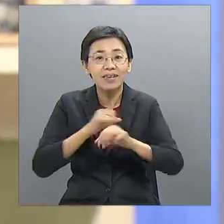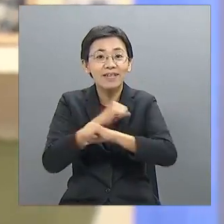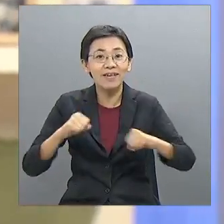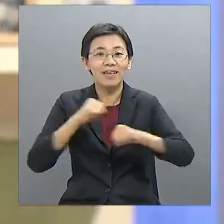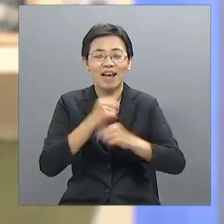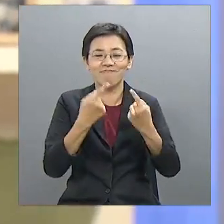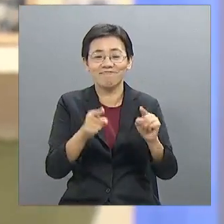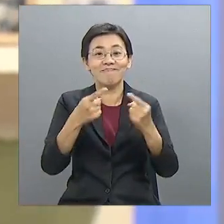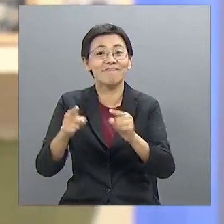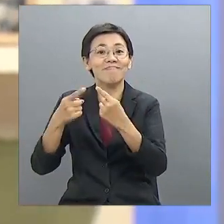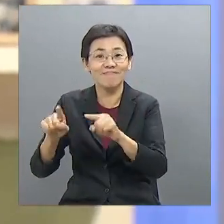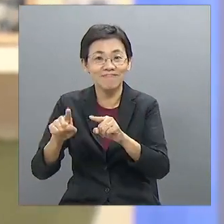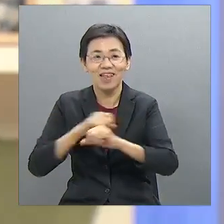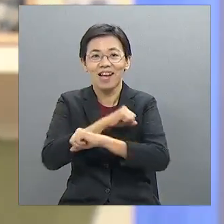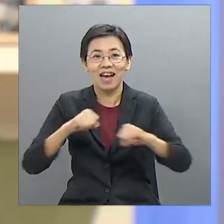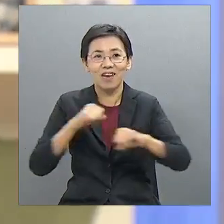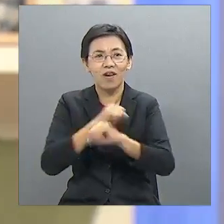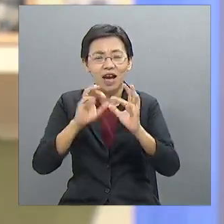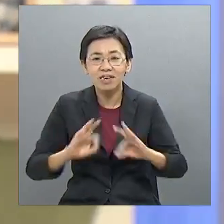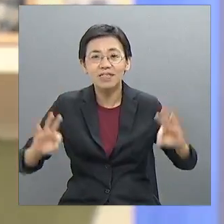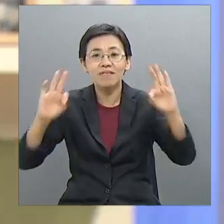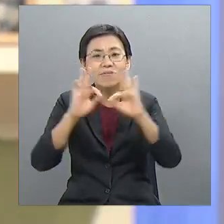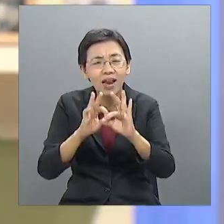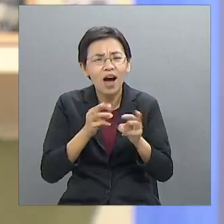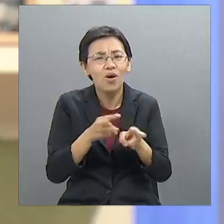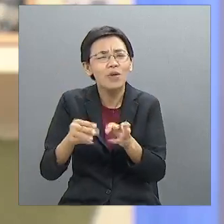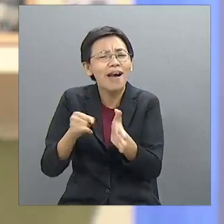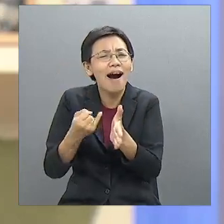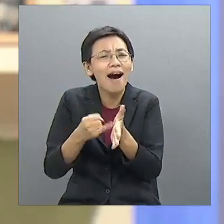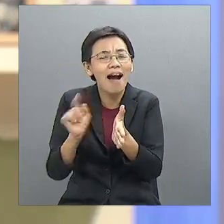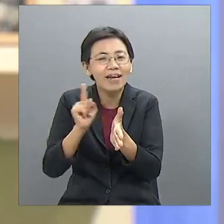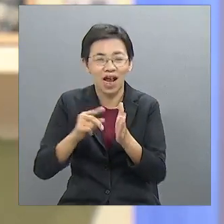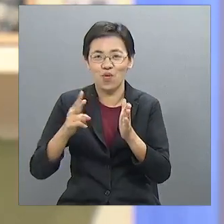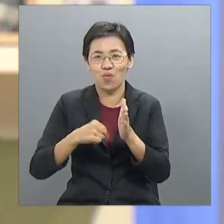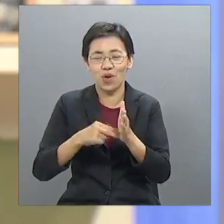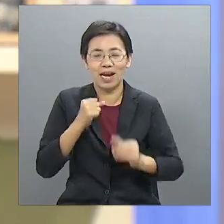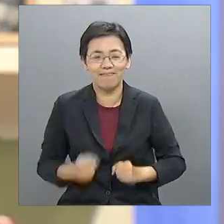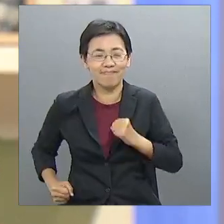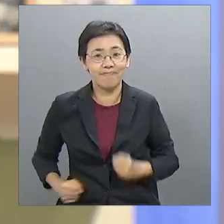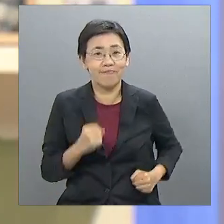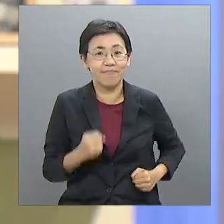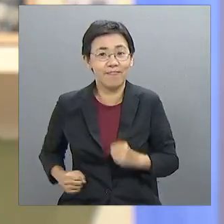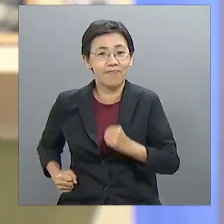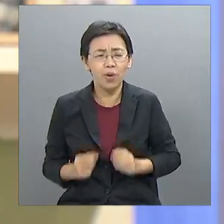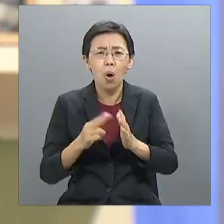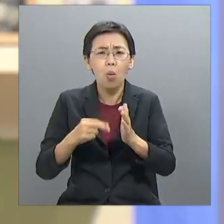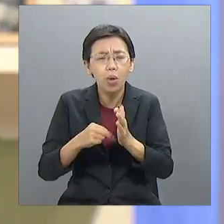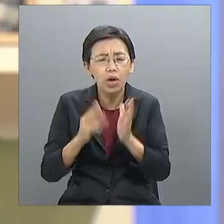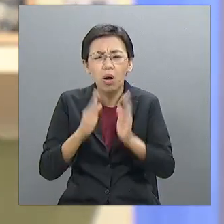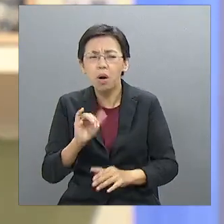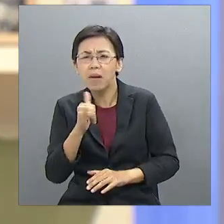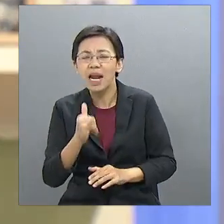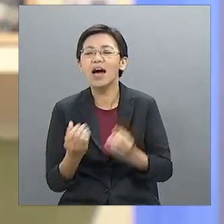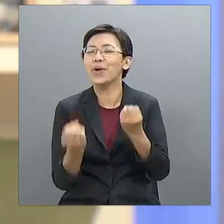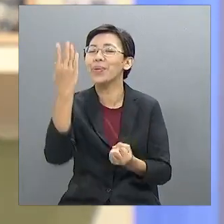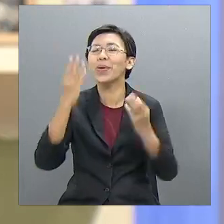ออกไปแต่วาส่นใหญ่วิธีหนึ่ที่ทำได้ง่ายแล้วก็คือการว่งออกกาลักายก็แล้แตคามสะดวกบางคนชอบไปสวนสาธนาบาง